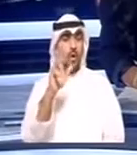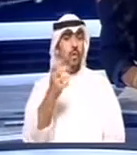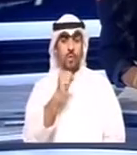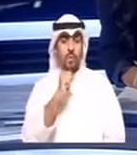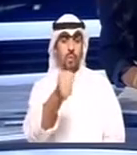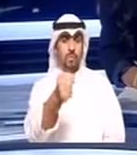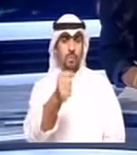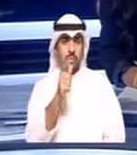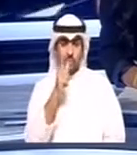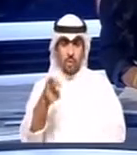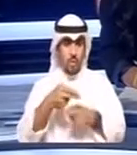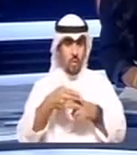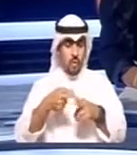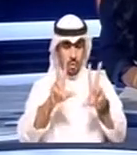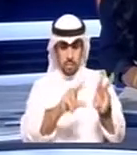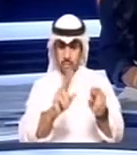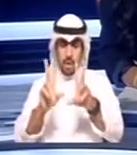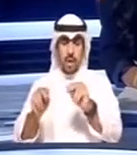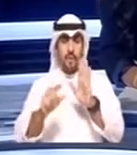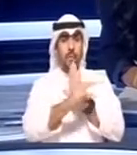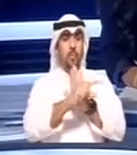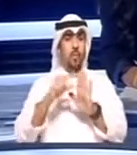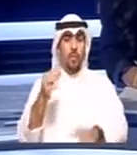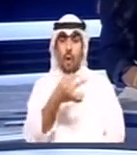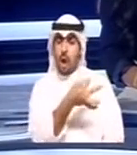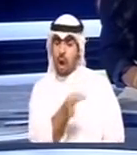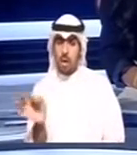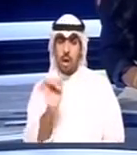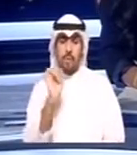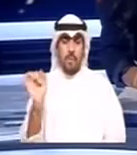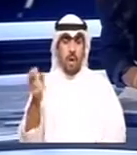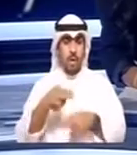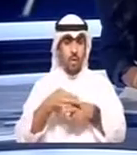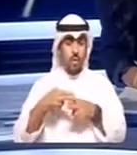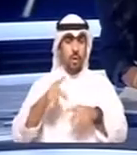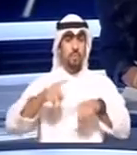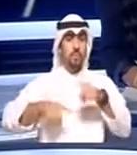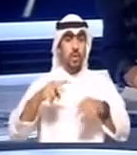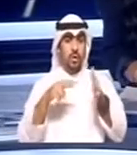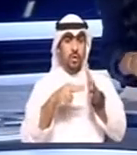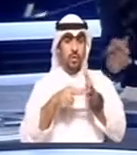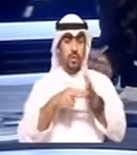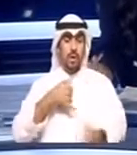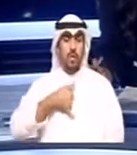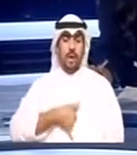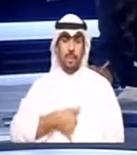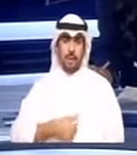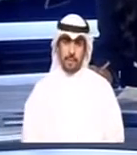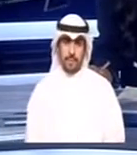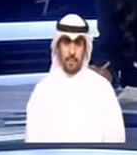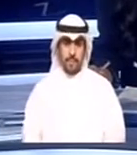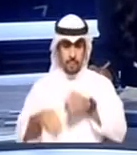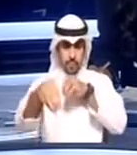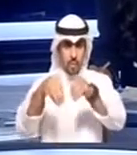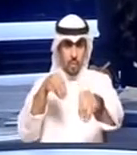دوله الكويت الواضحه ازاء القضايا والملفات المطروحه لاسيما الازمه السوريه والعراقيه ما ممثل سمو امير البلاد